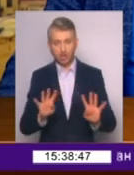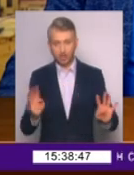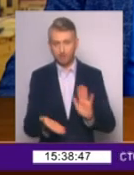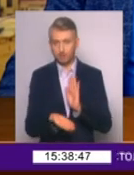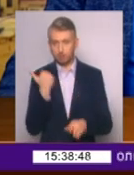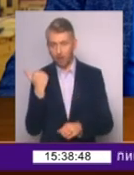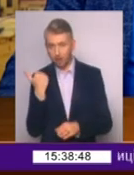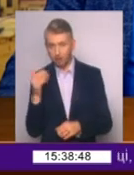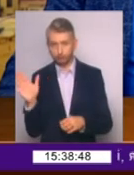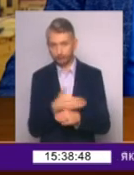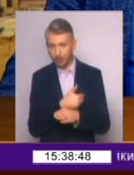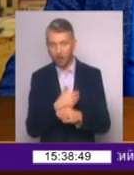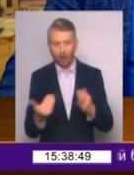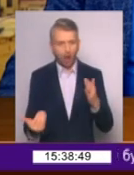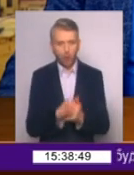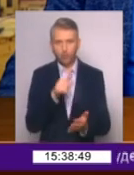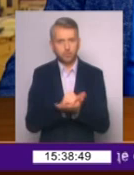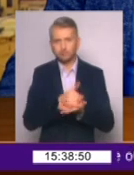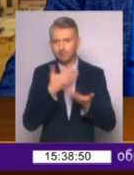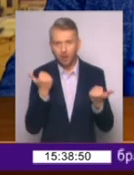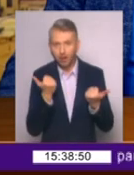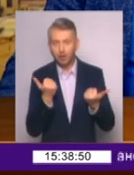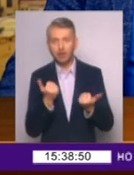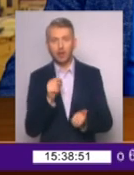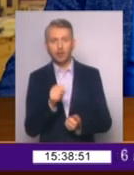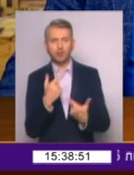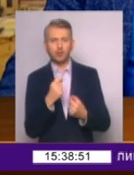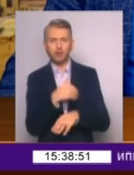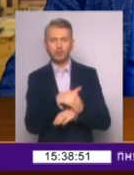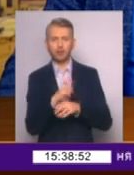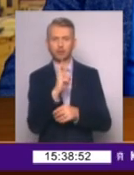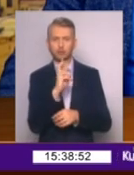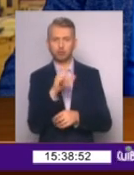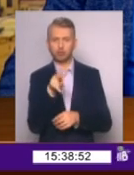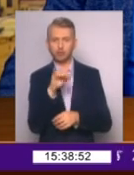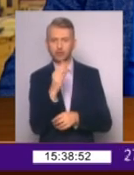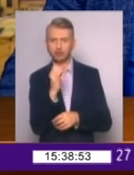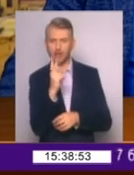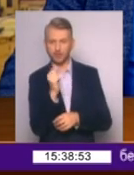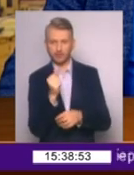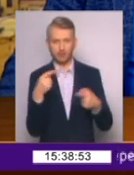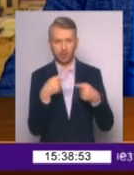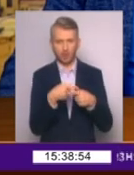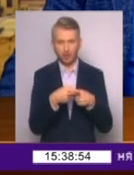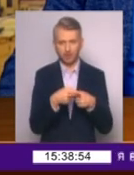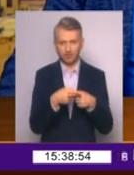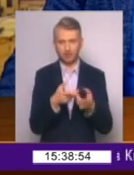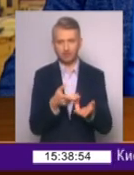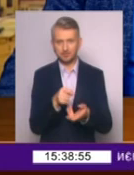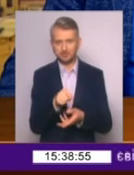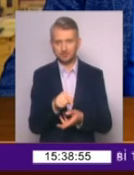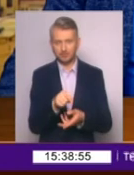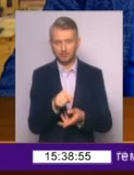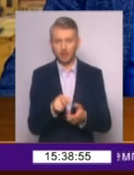і новий не встановили. От, власне, отут якраз, де Будищанська вулиця, ну, ці перехрестя до Мирославської.